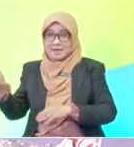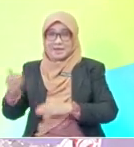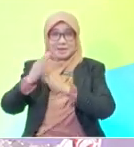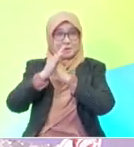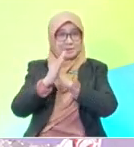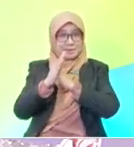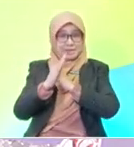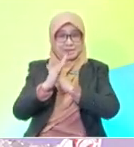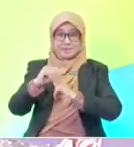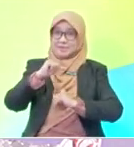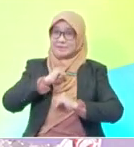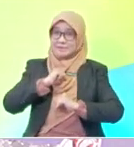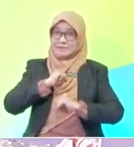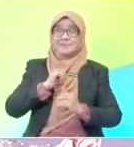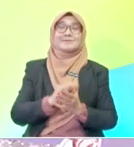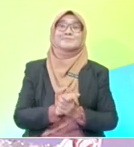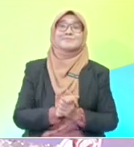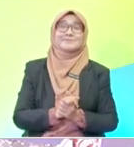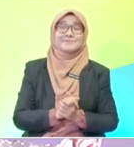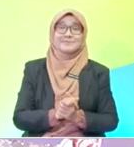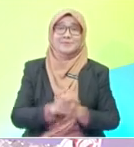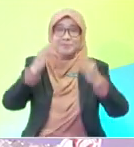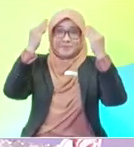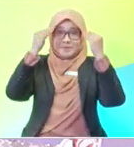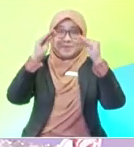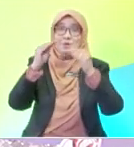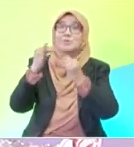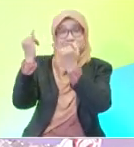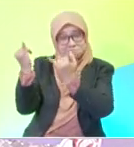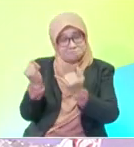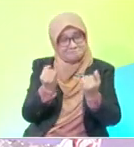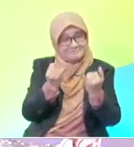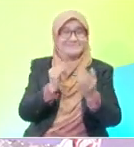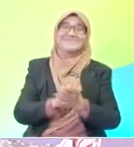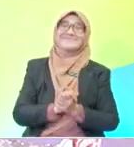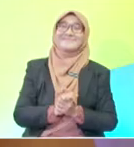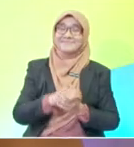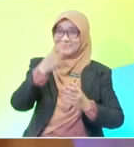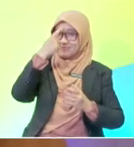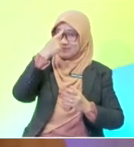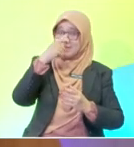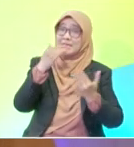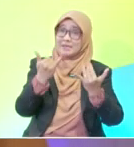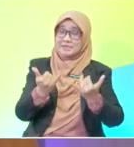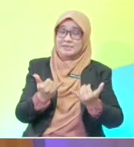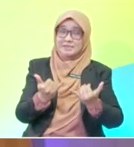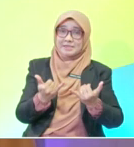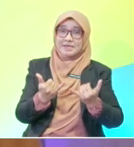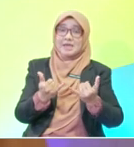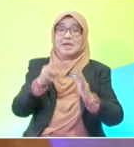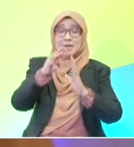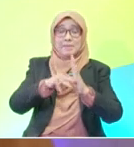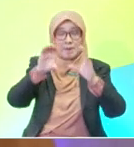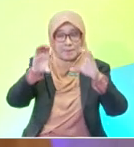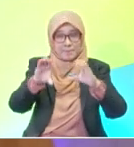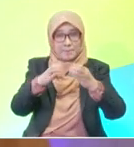diri. Dan akan kita lakarkan pada hari ini. Cikgu, silakan Cikgu Siti. Okey, untuk seterusnya kita akan belajar membuat